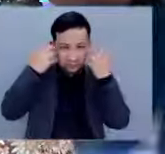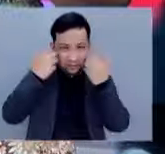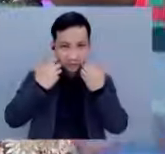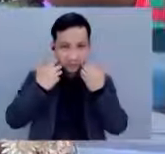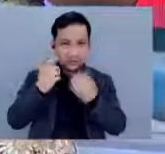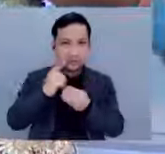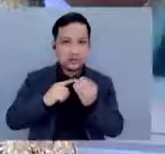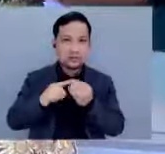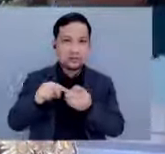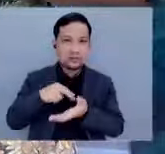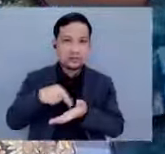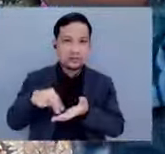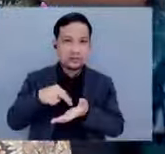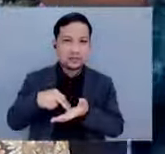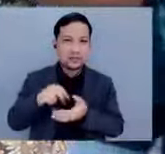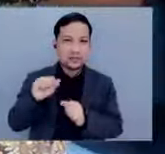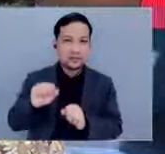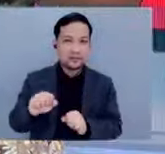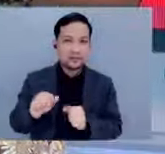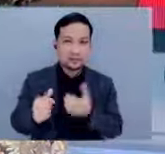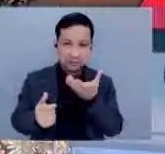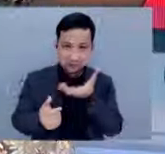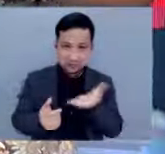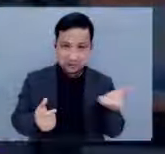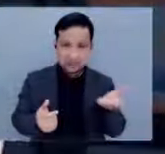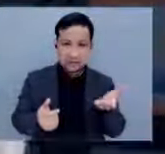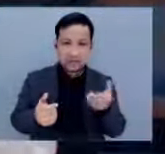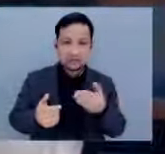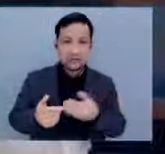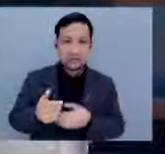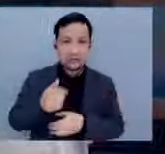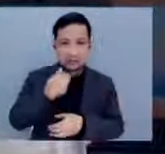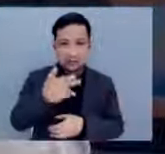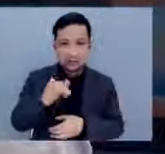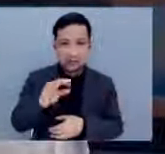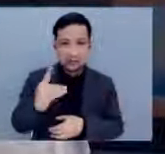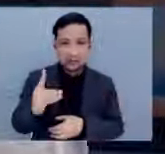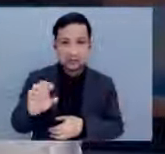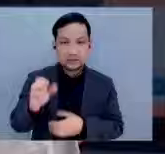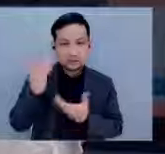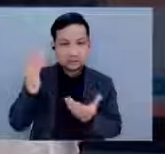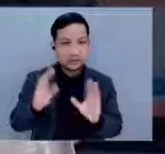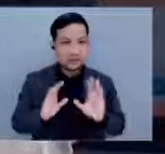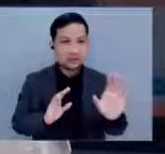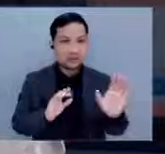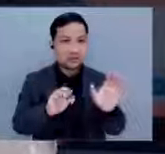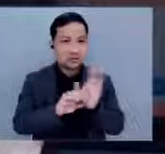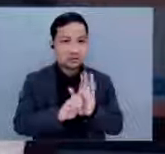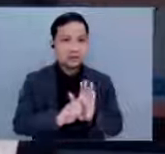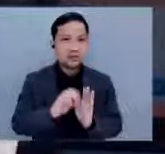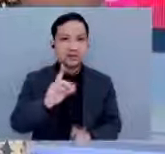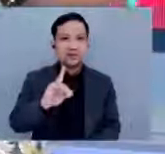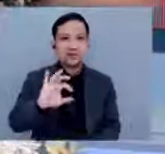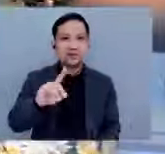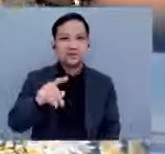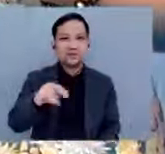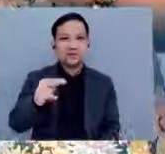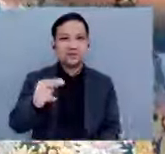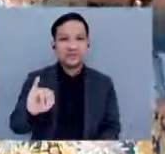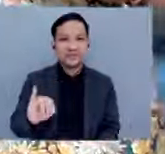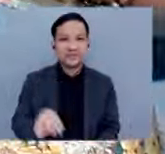sumasayaw. Endorphins. Ganun din pala yung high, di ba? Kasi kay Chester, hindi endorphins, dolphin.